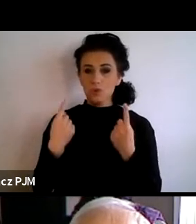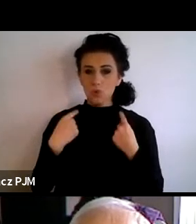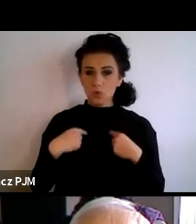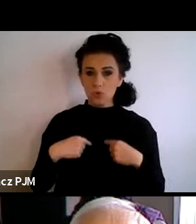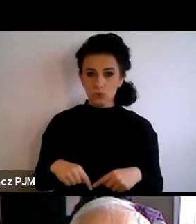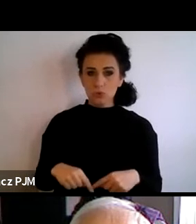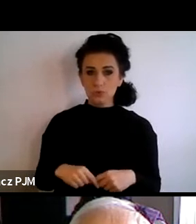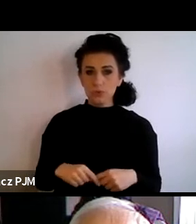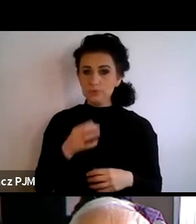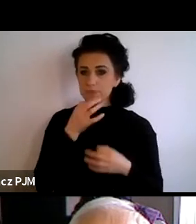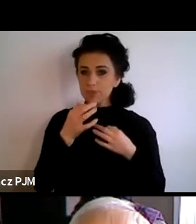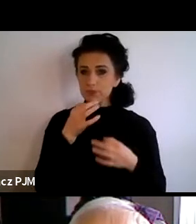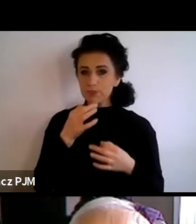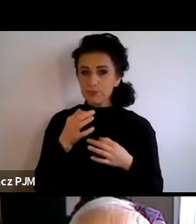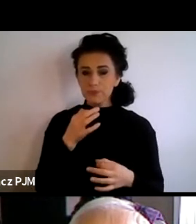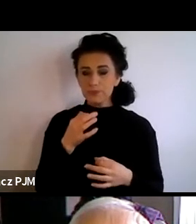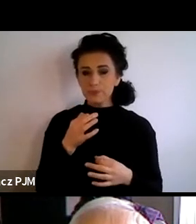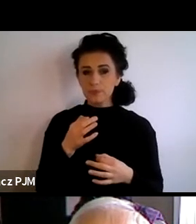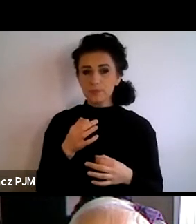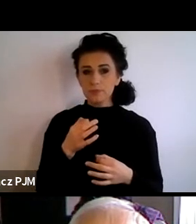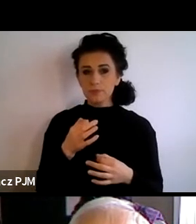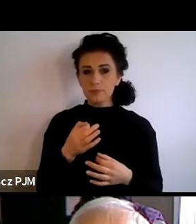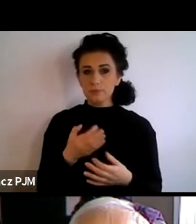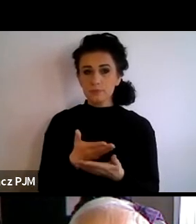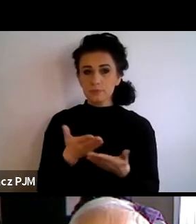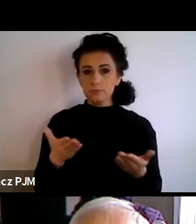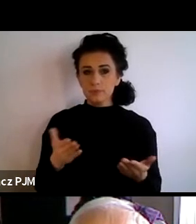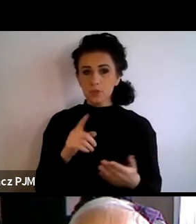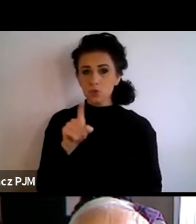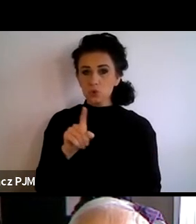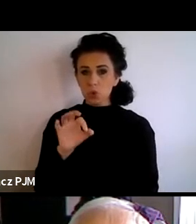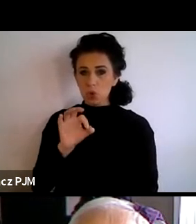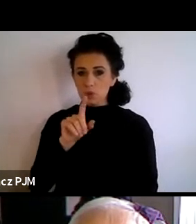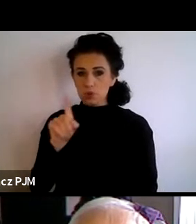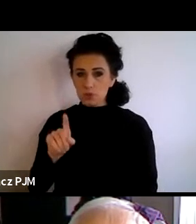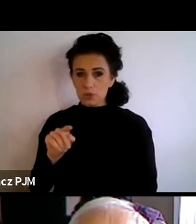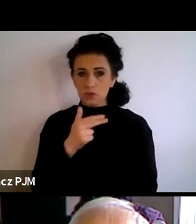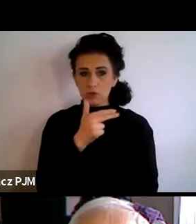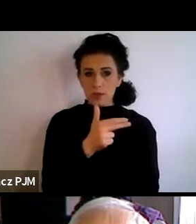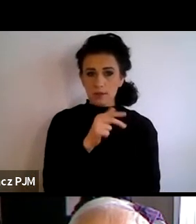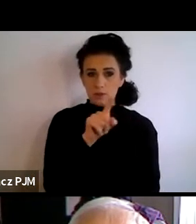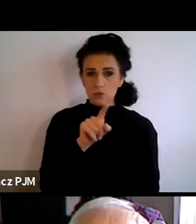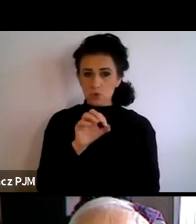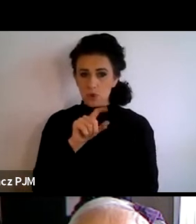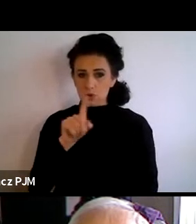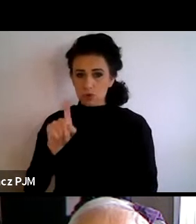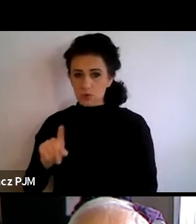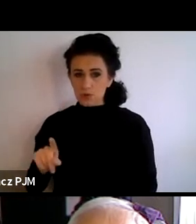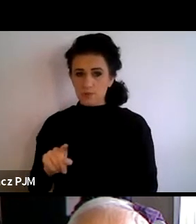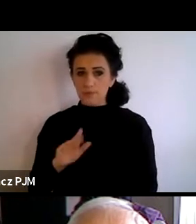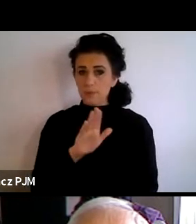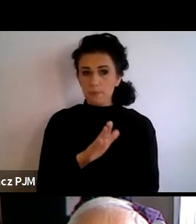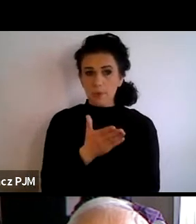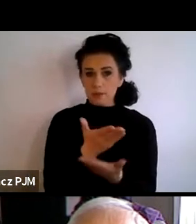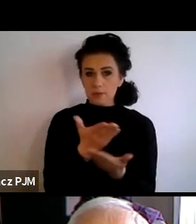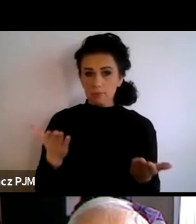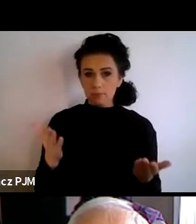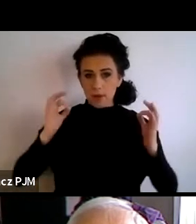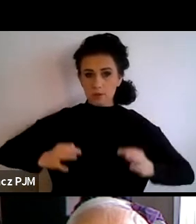Czy zapytania składali Państwo do ZOS czy NZOS? Czy ktoś z Państwa ma doświadczenia w tym